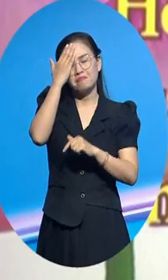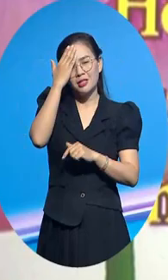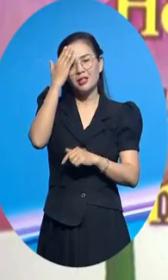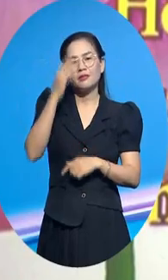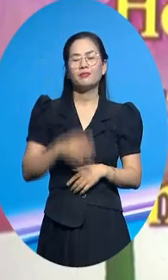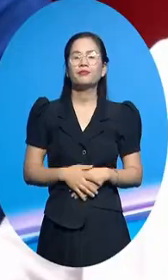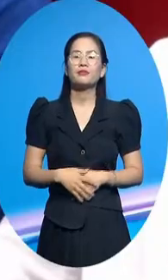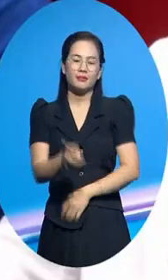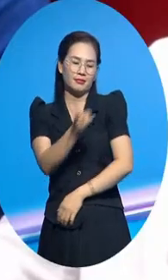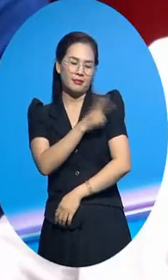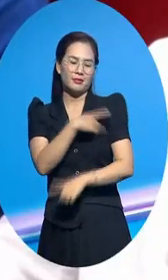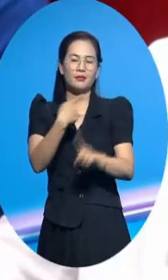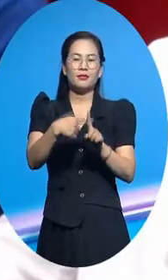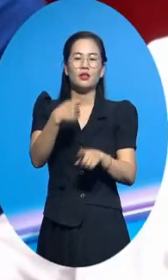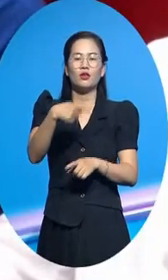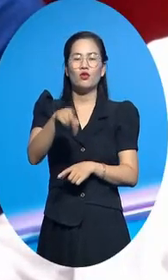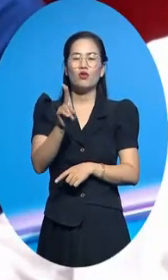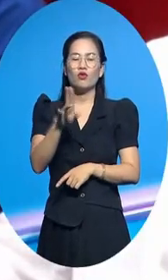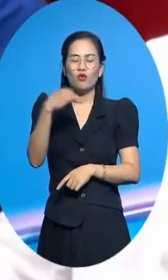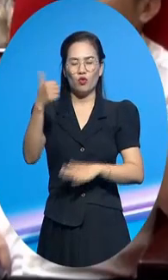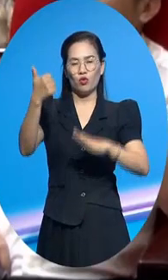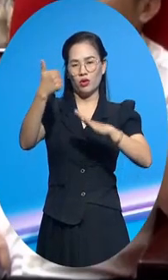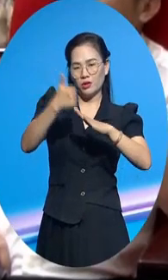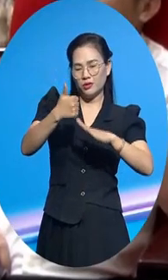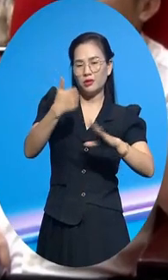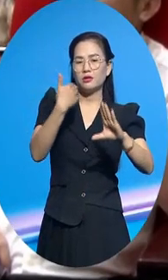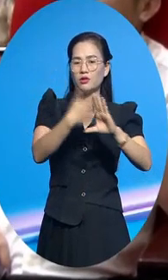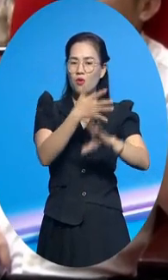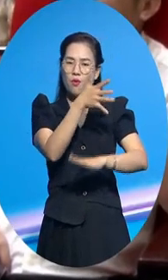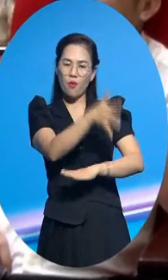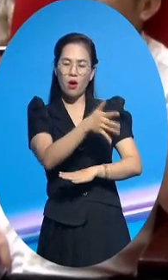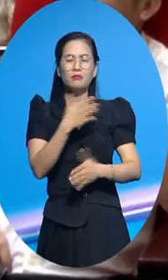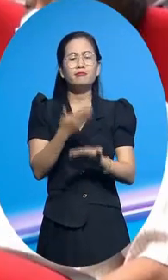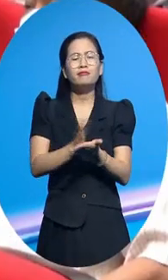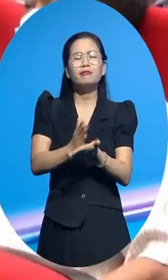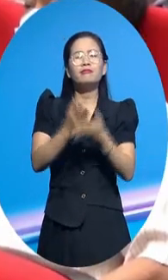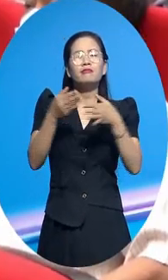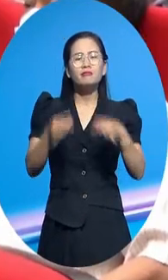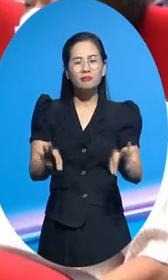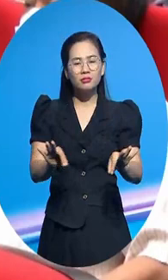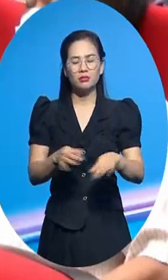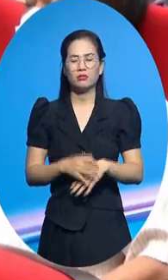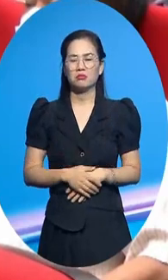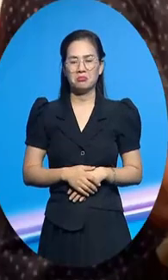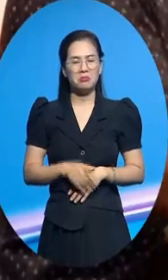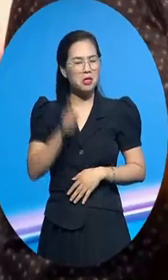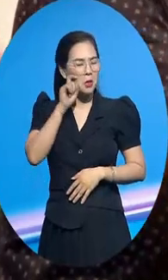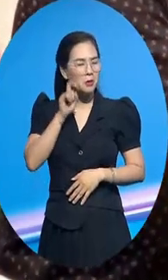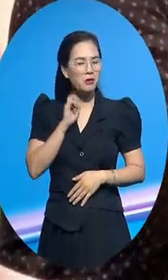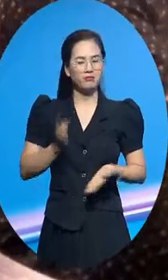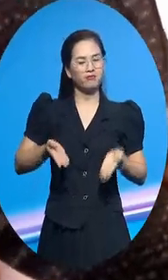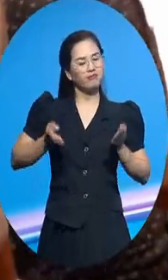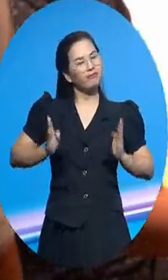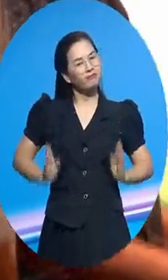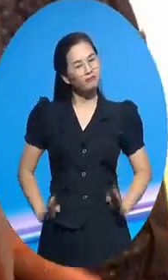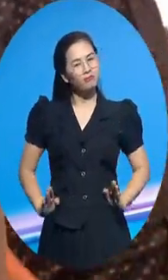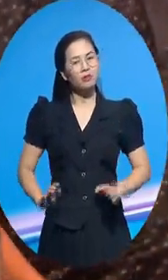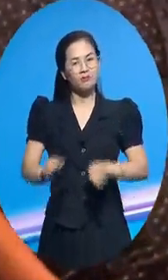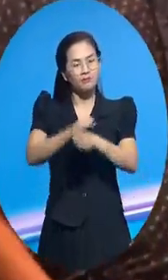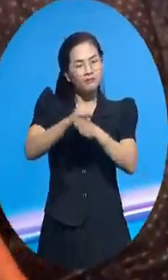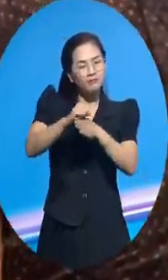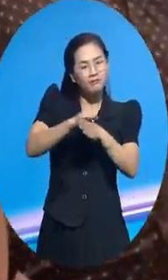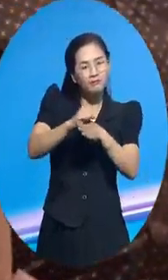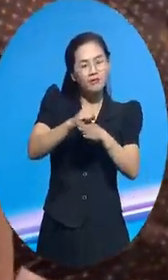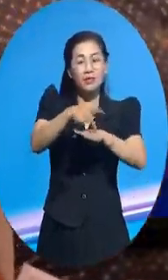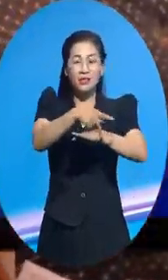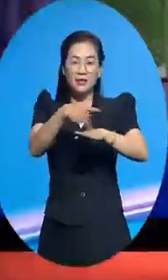sĩ Huỳnh Thanh Phú, hiệu trưởng nhà trường, chia sẻ, nhà trường hôm nay cần đẩy mạnh việc giáo dục đạo đức, tác phong và rèn luyện kỹ năng